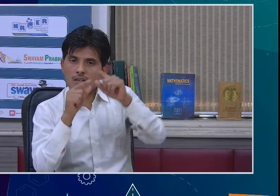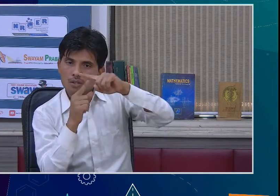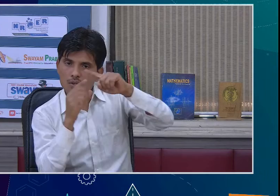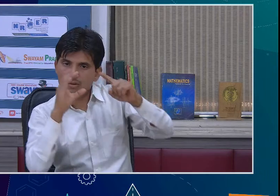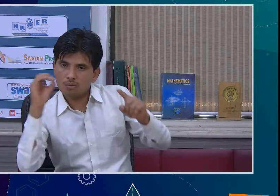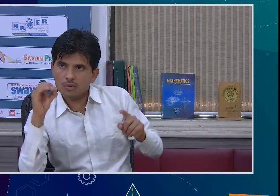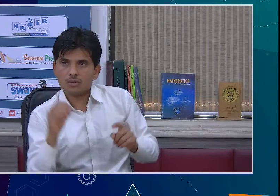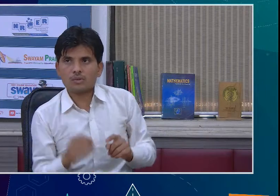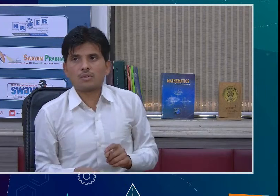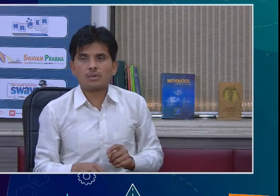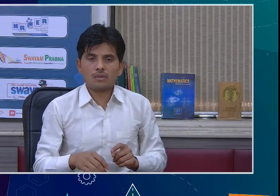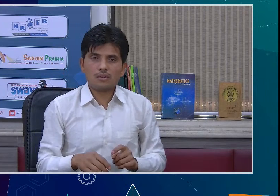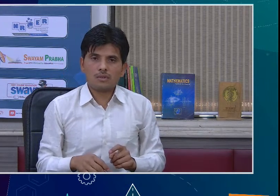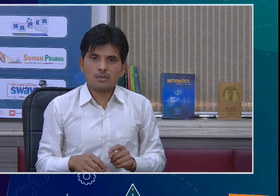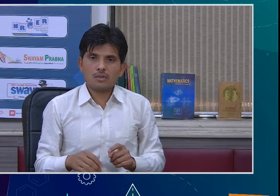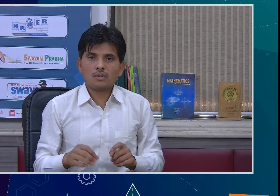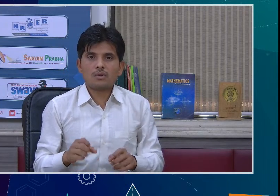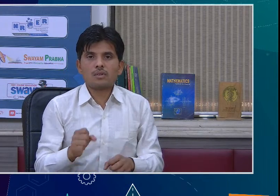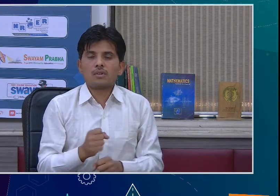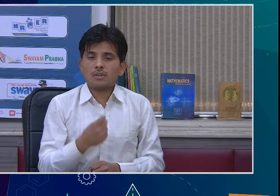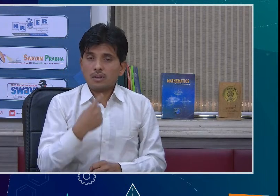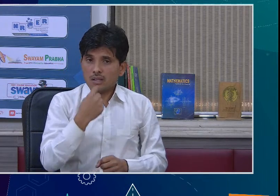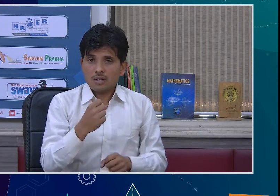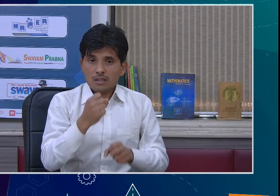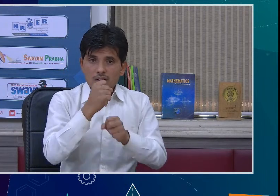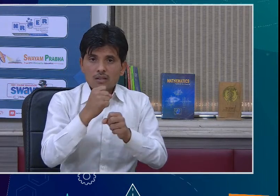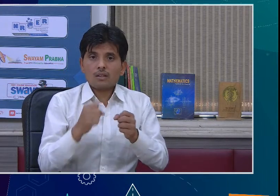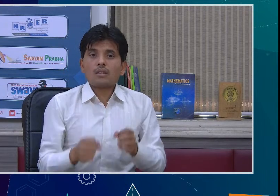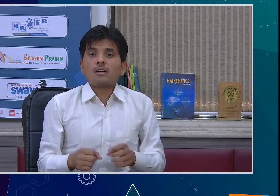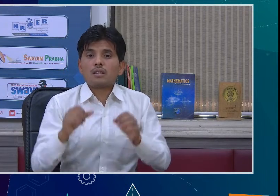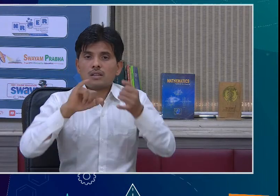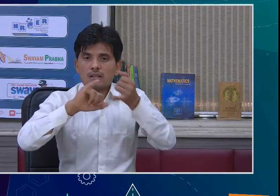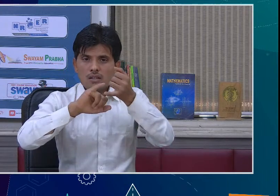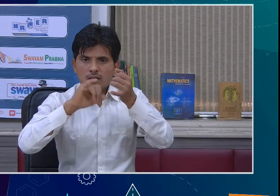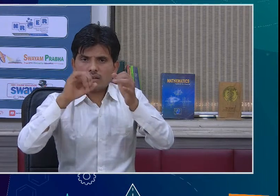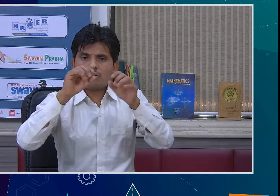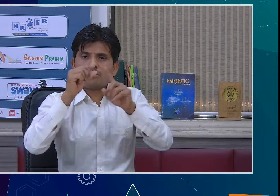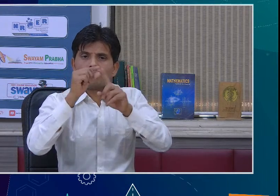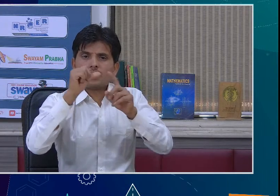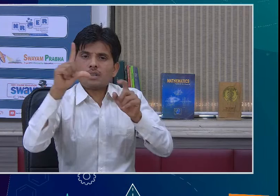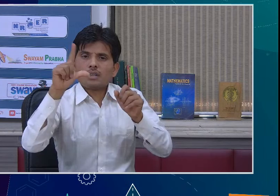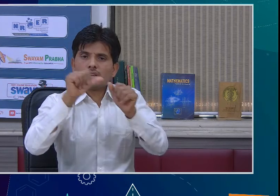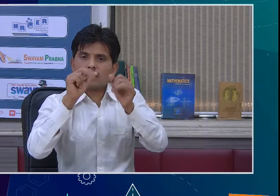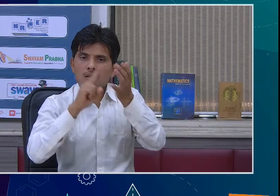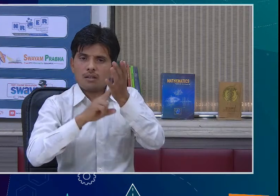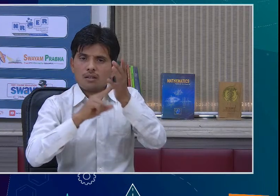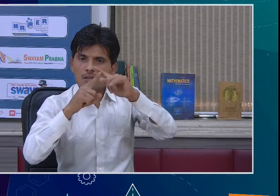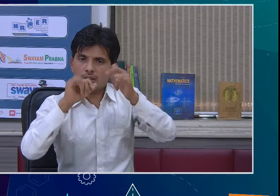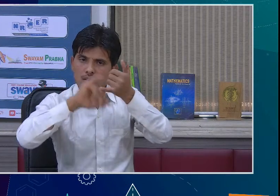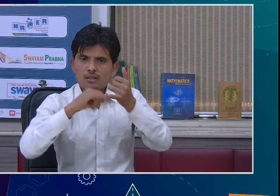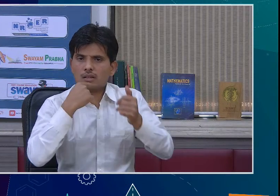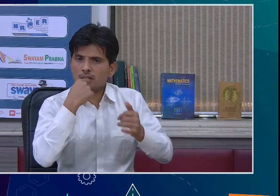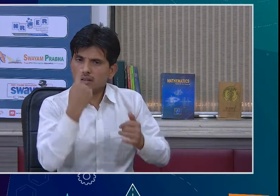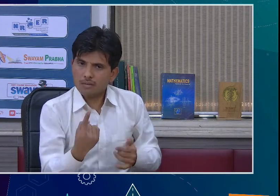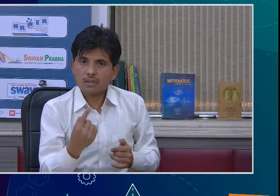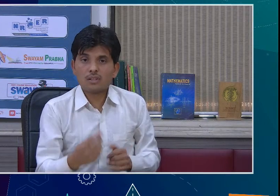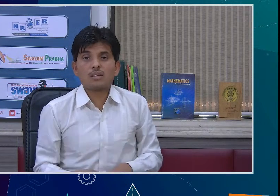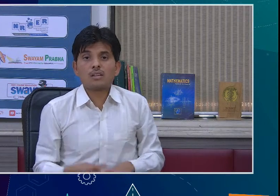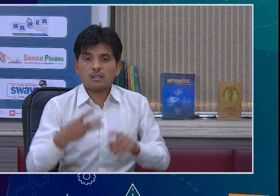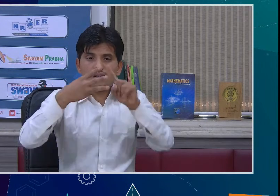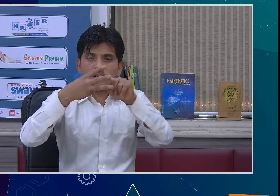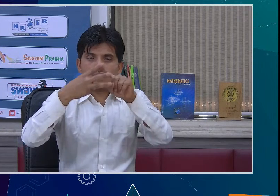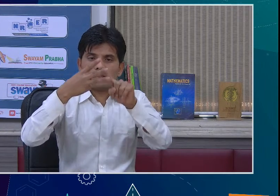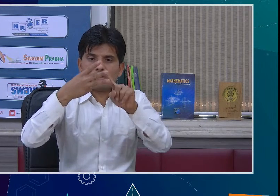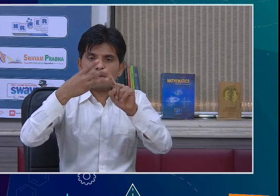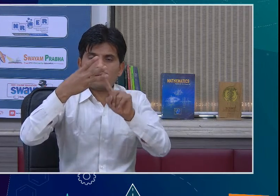भी ग्रह को हम उसको ग्रह कह सकते हैं when it fulfills 3 categories. There